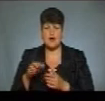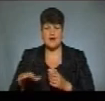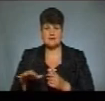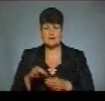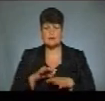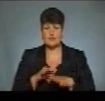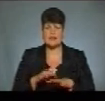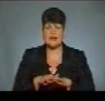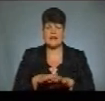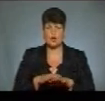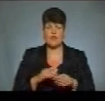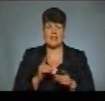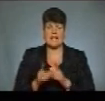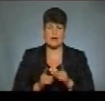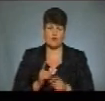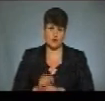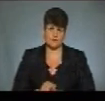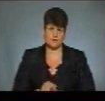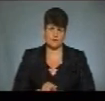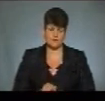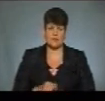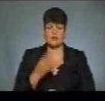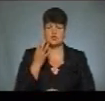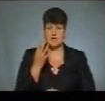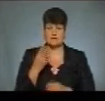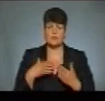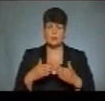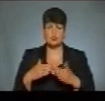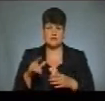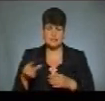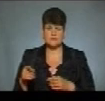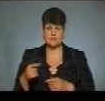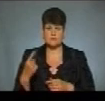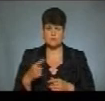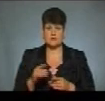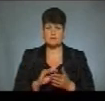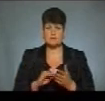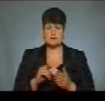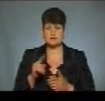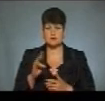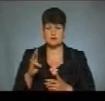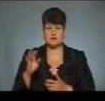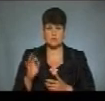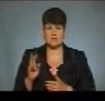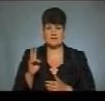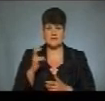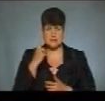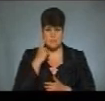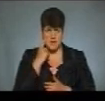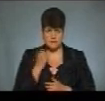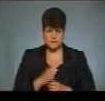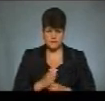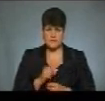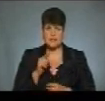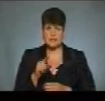проведення ринкових реформ. Четверо випускників з Тернопільщини склали зовнішнє незалежне оцінювання на 200 балів.